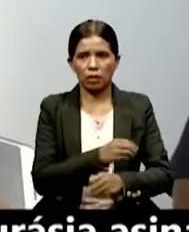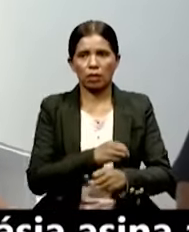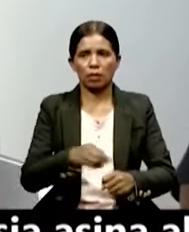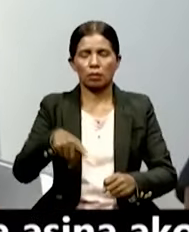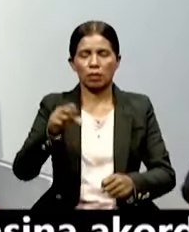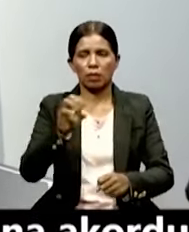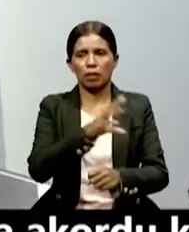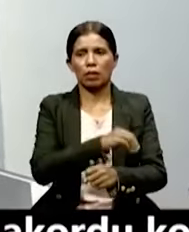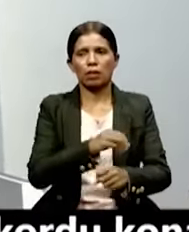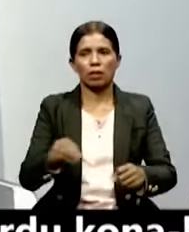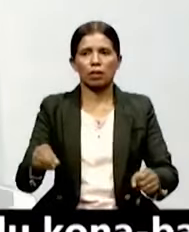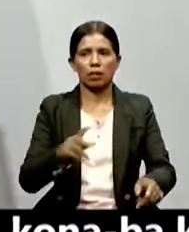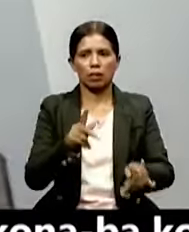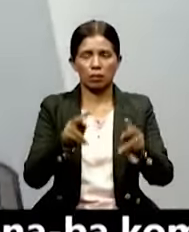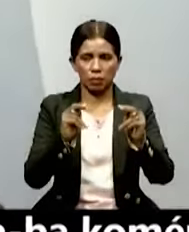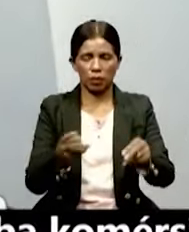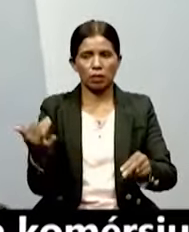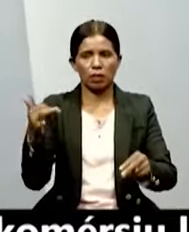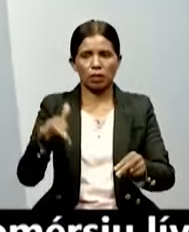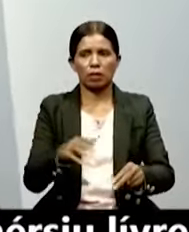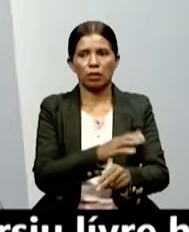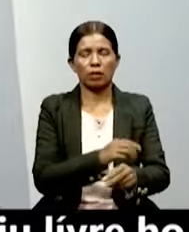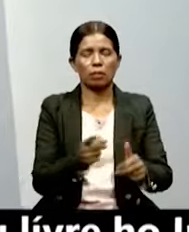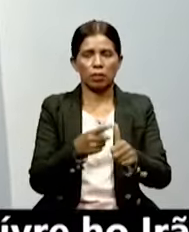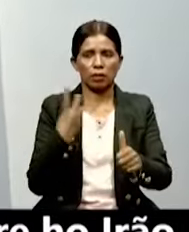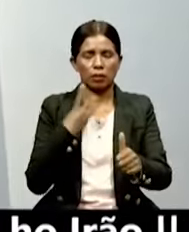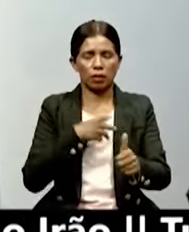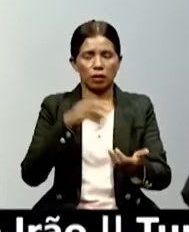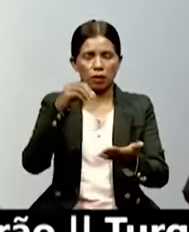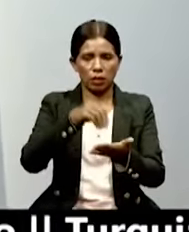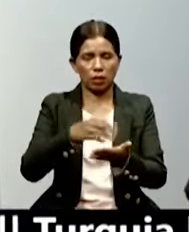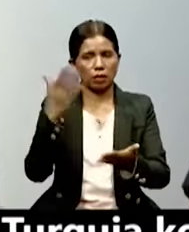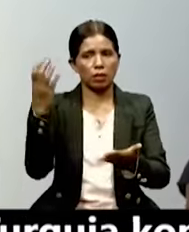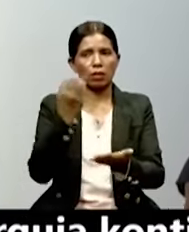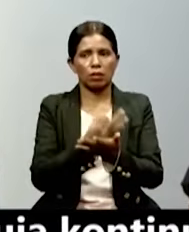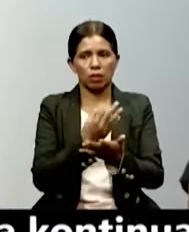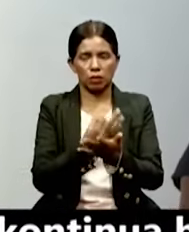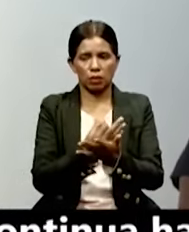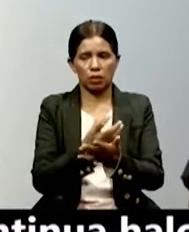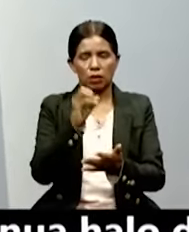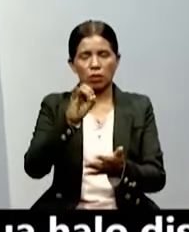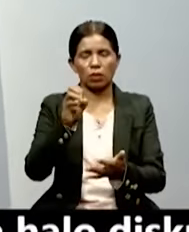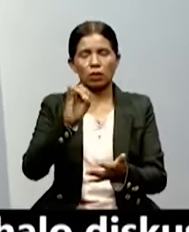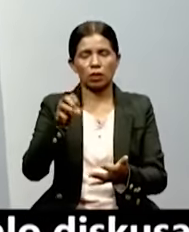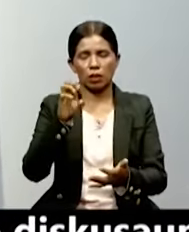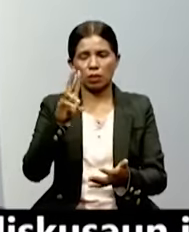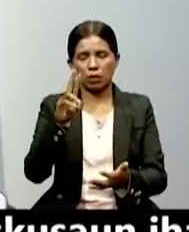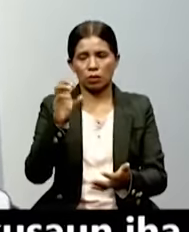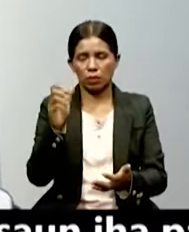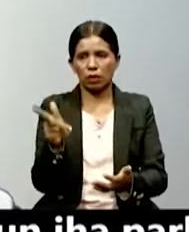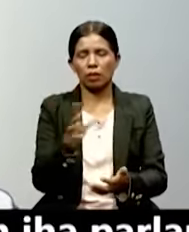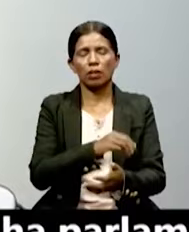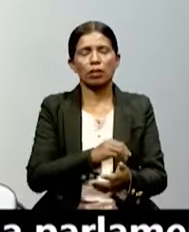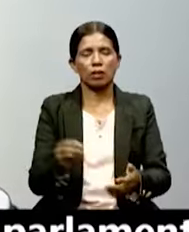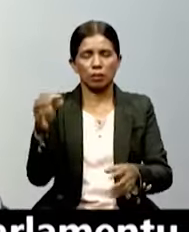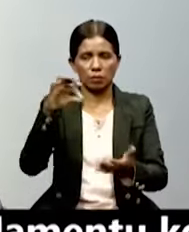psiquiatra balu, e vai mesmo necessidade seria. Nessa primeira fase, ita coloca vai orçamento OZE 2024, se mais tem segunda